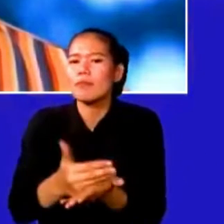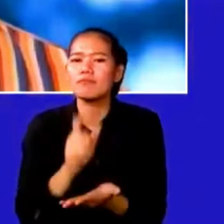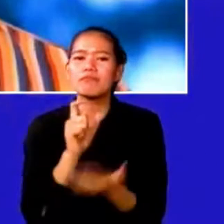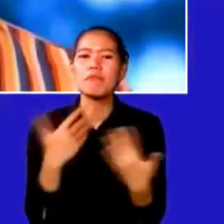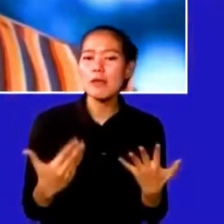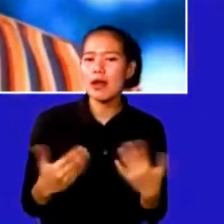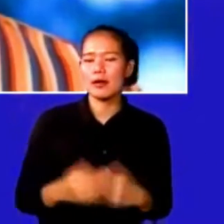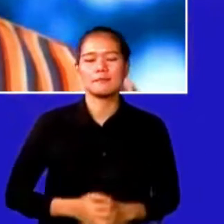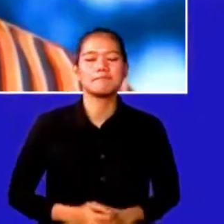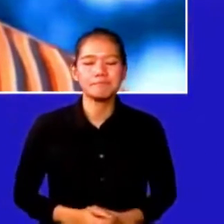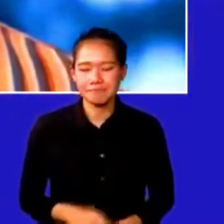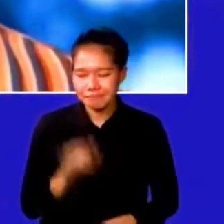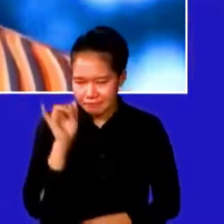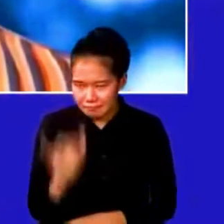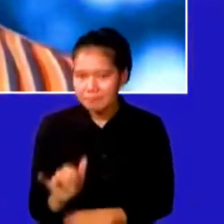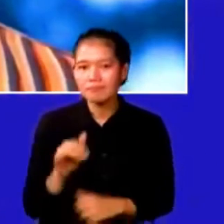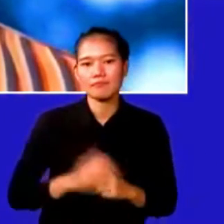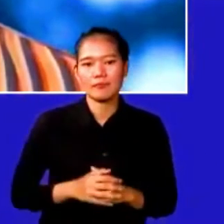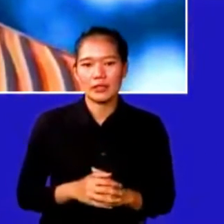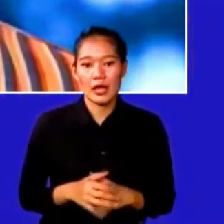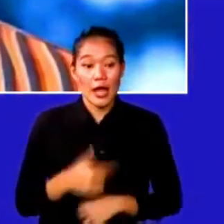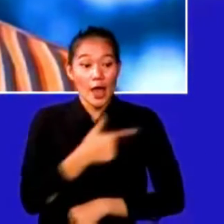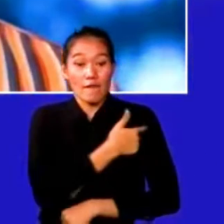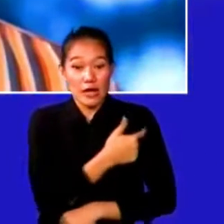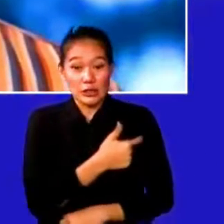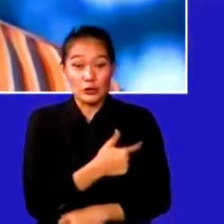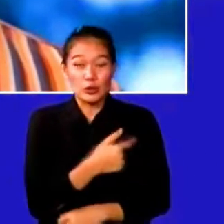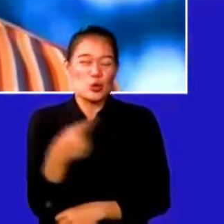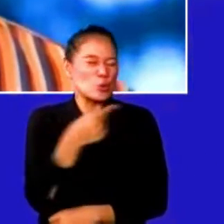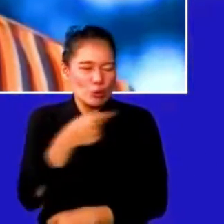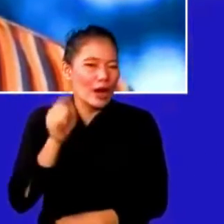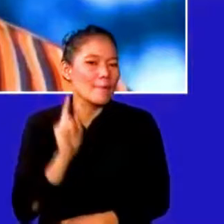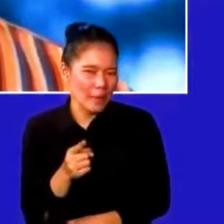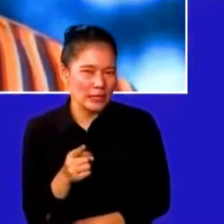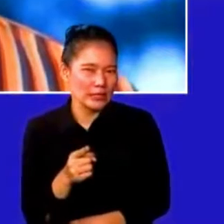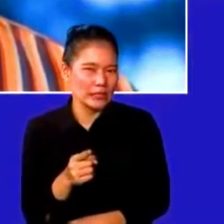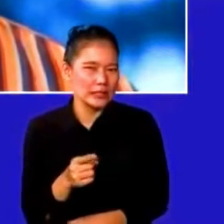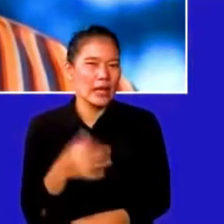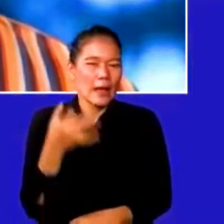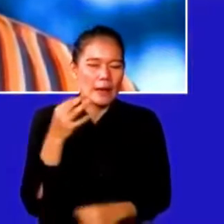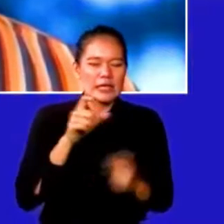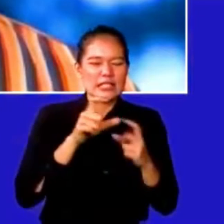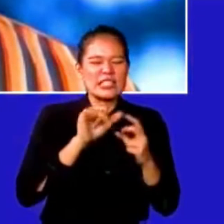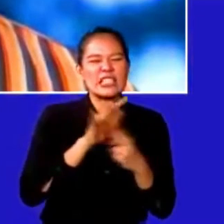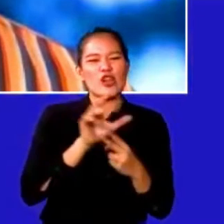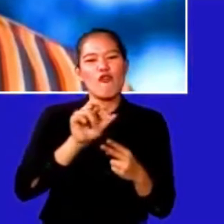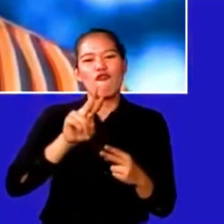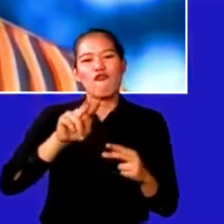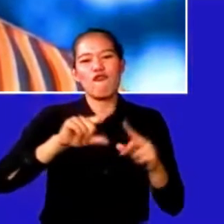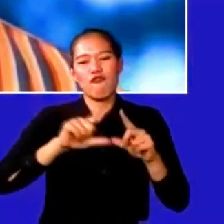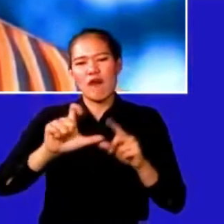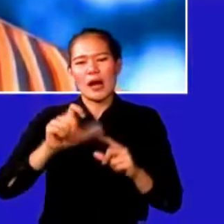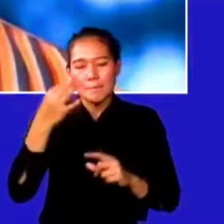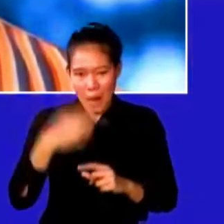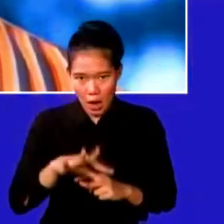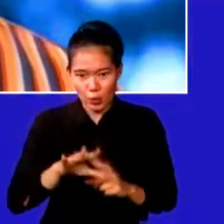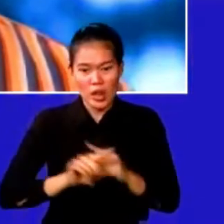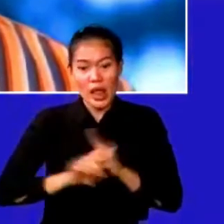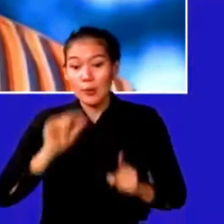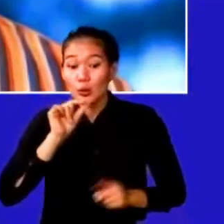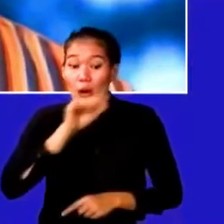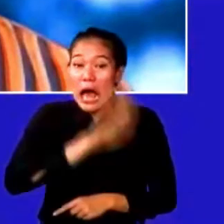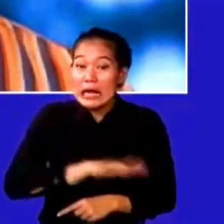Indonesia ya ya kita belum Pasti belum cukup ya baru satu divaksin synovate Jadi untuk anak-anak kan belum ada